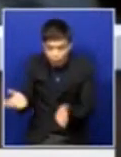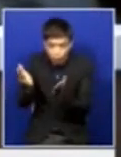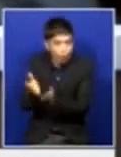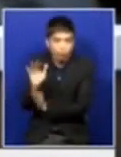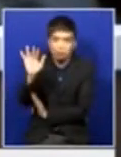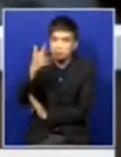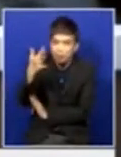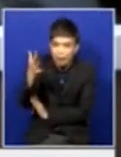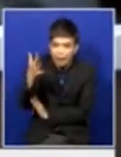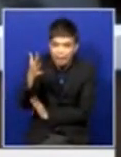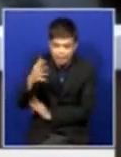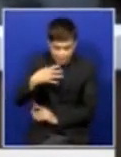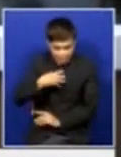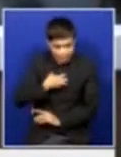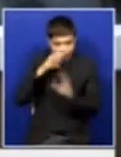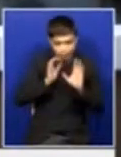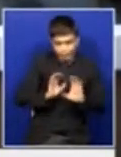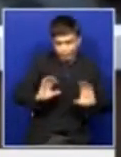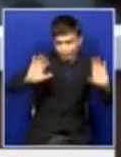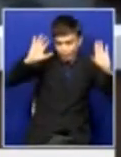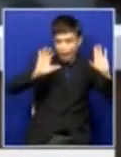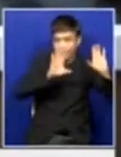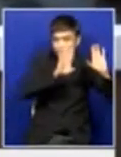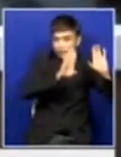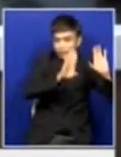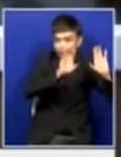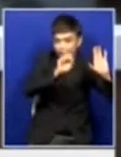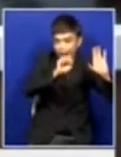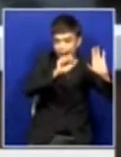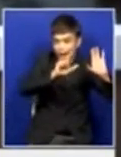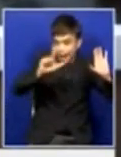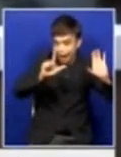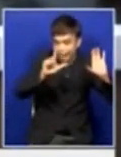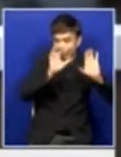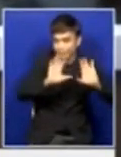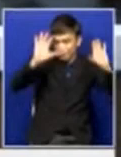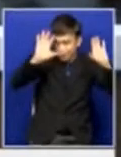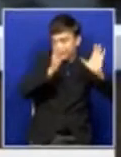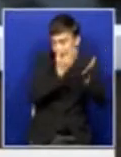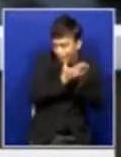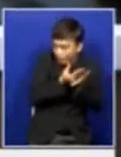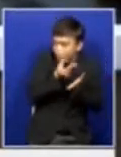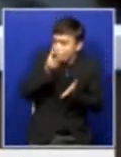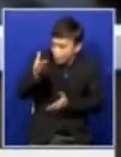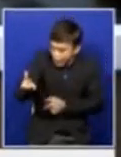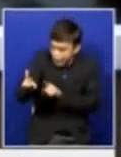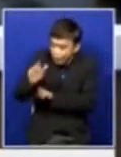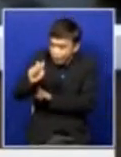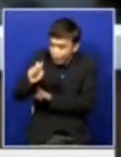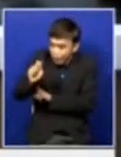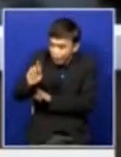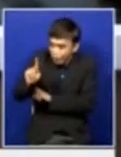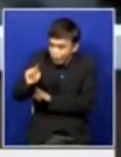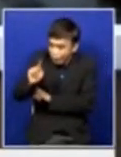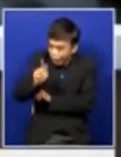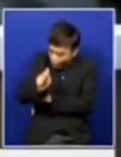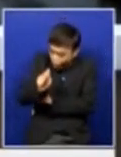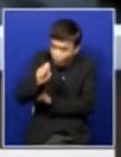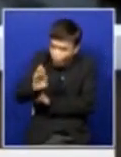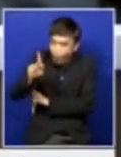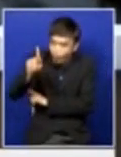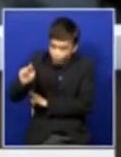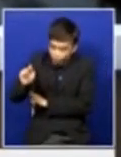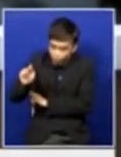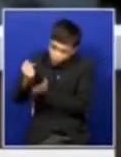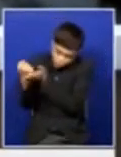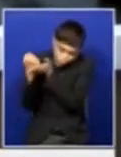งนี้ครับด้วยการจัดเงินงบประมาณ400,000 ล้านบาทในการฟื้นฟูเศรษฐกิจตามพรกนี้ในการพัฒนาแหล่งน้ำที่โ